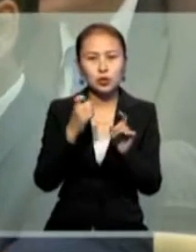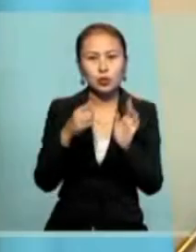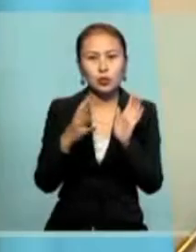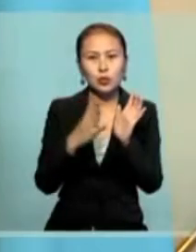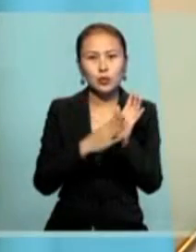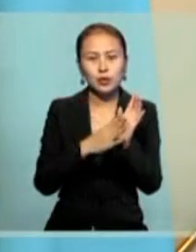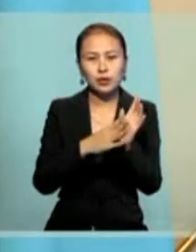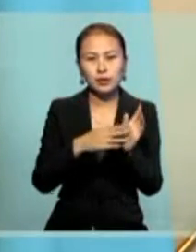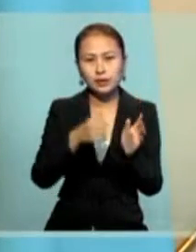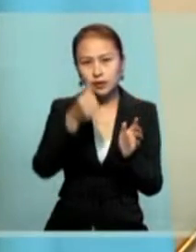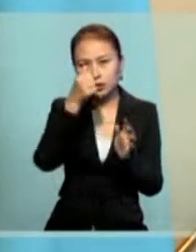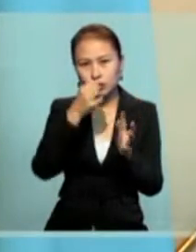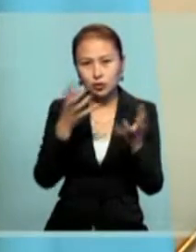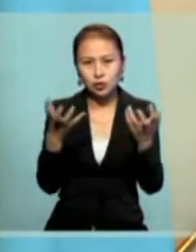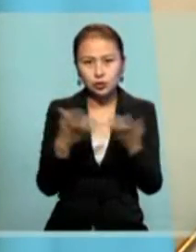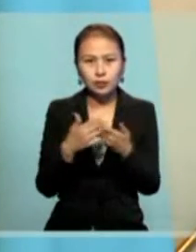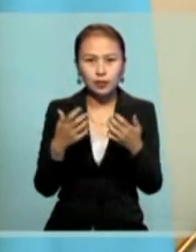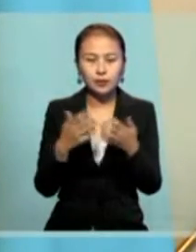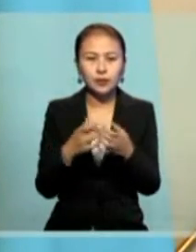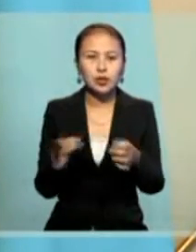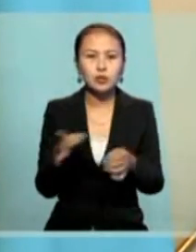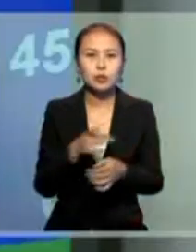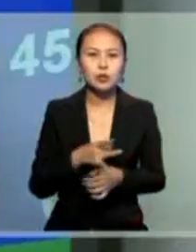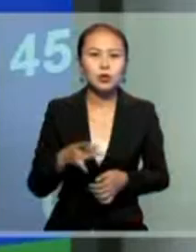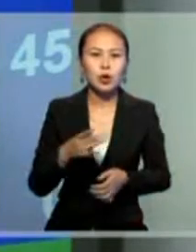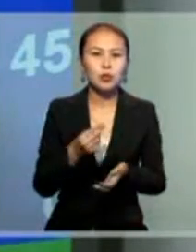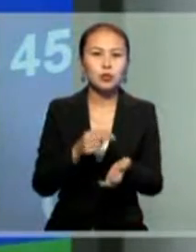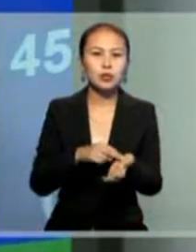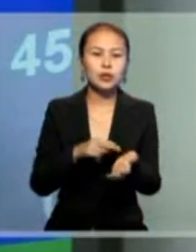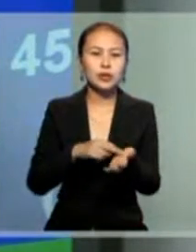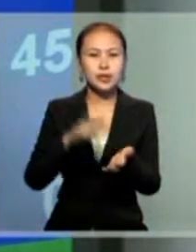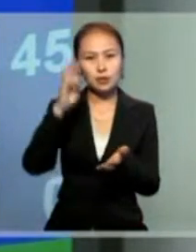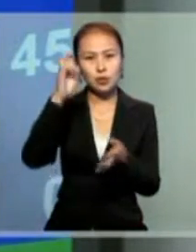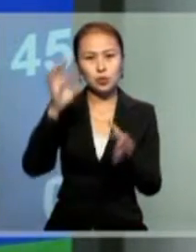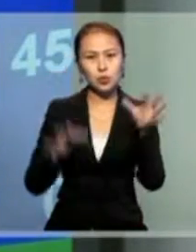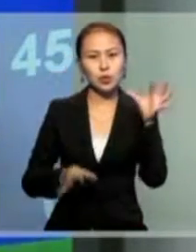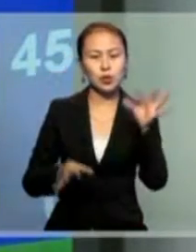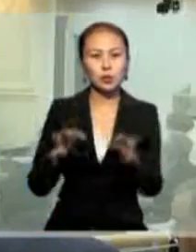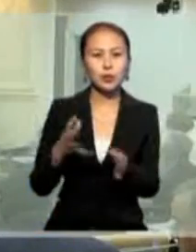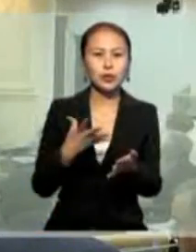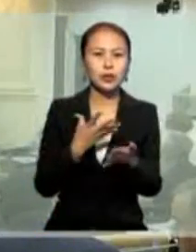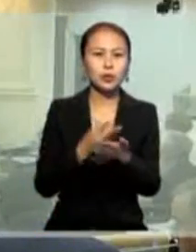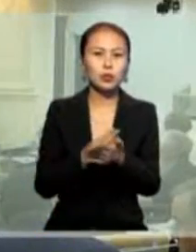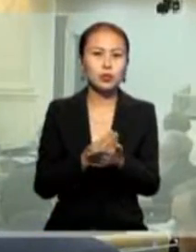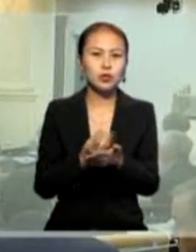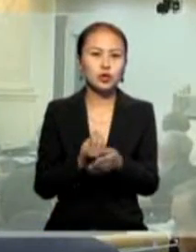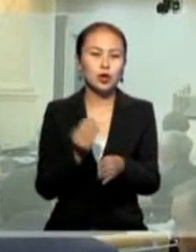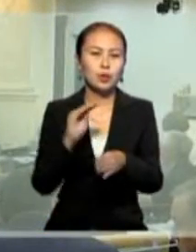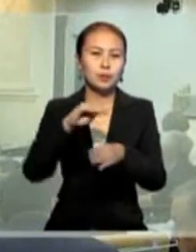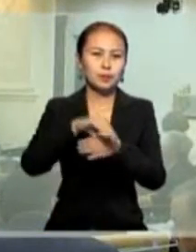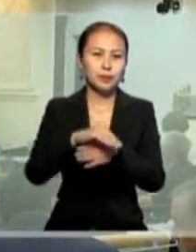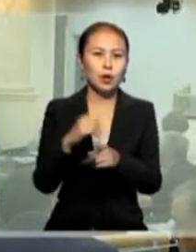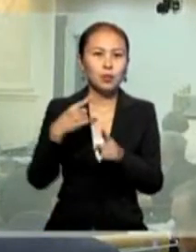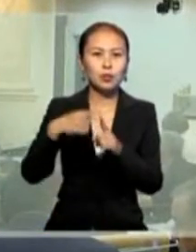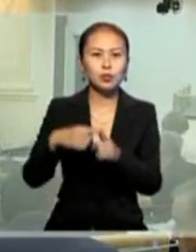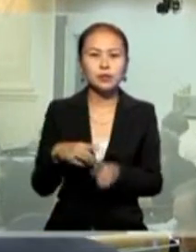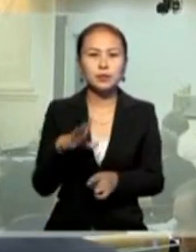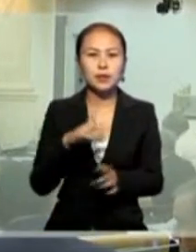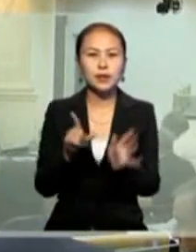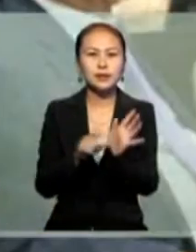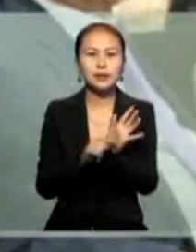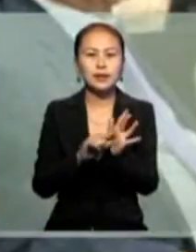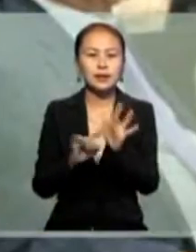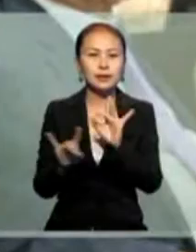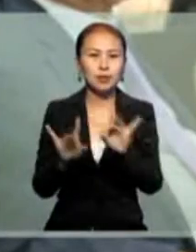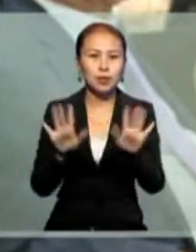секілді 109 айлық есептік көрсеткіштен аспайды. Алайда республикалық бюджет есебінен судьяларға төленетін қосымша міндетті зейнетақы